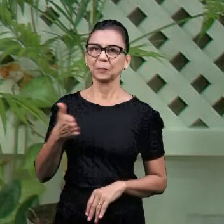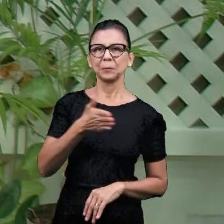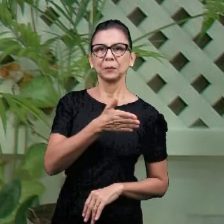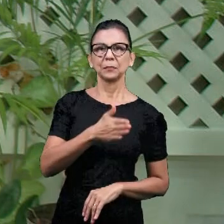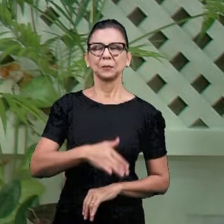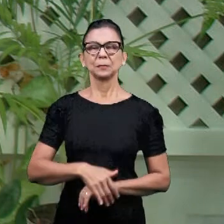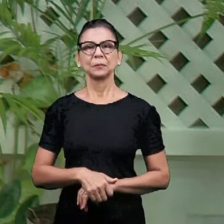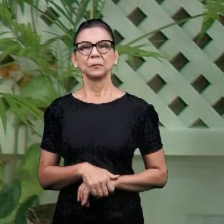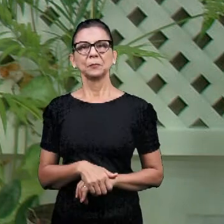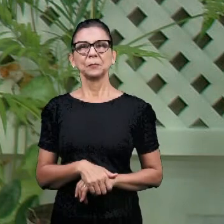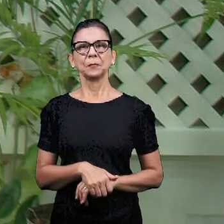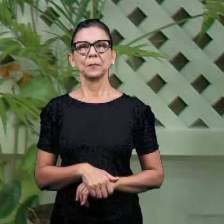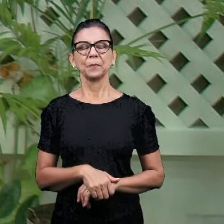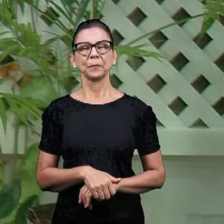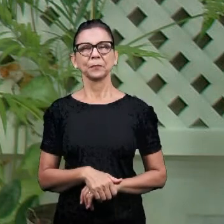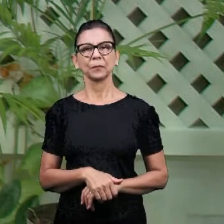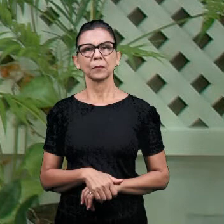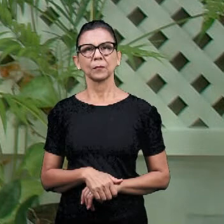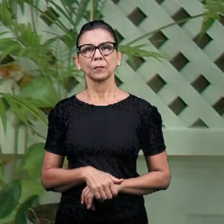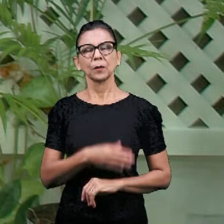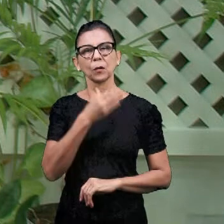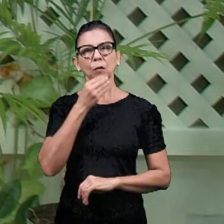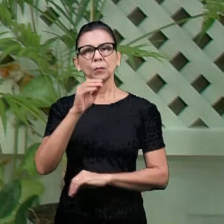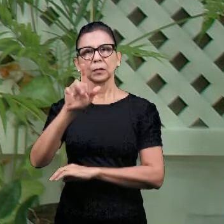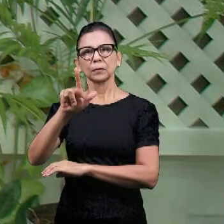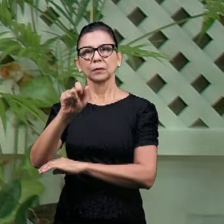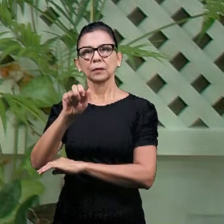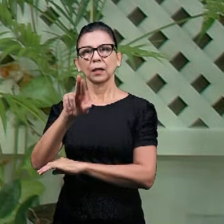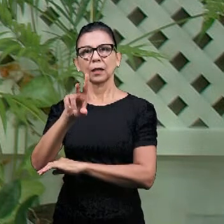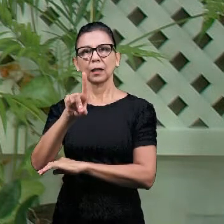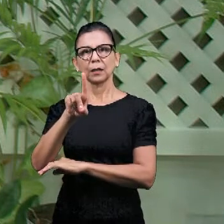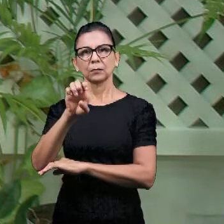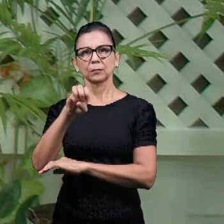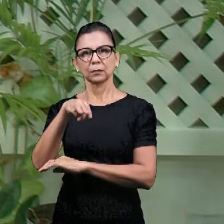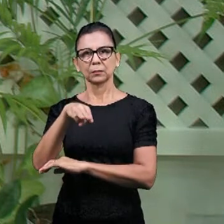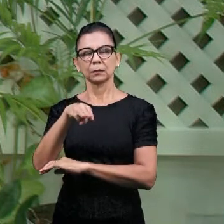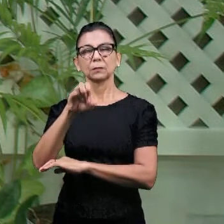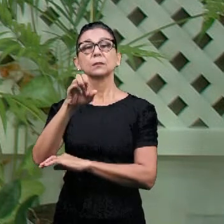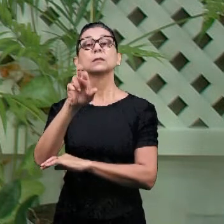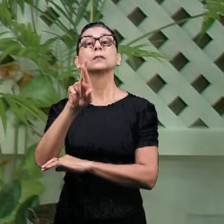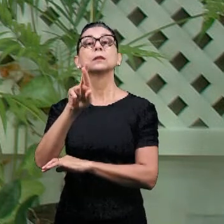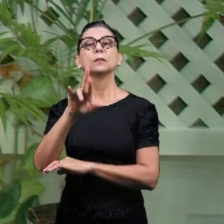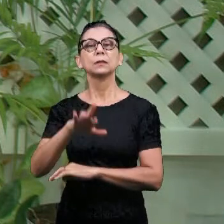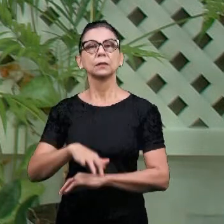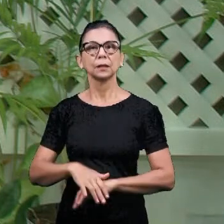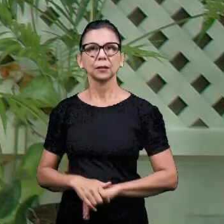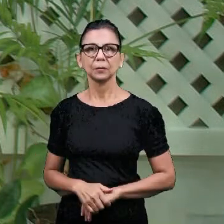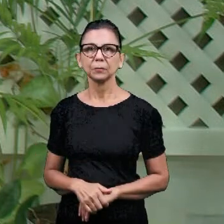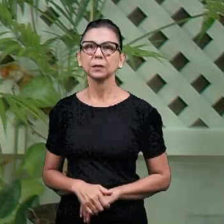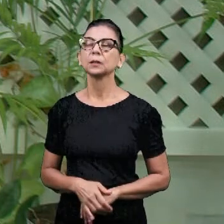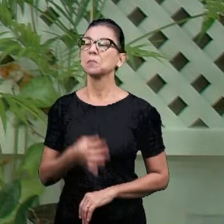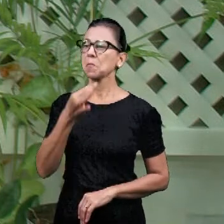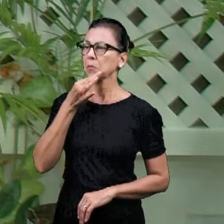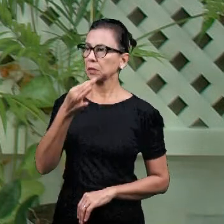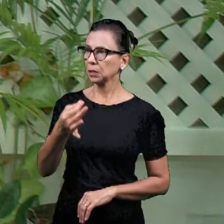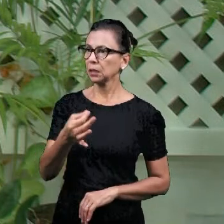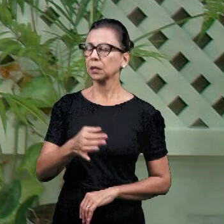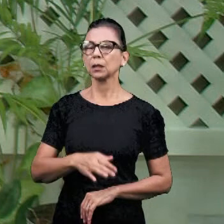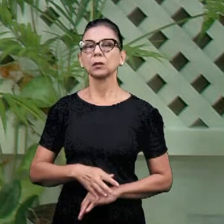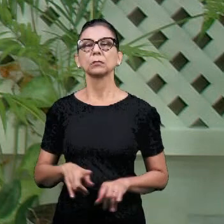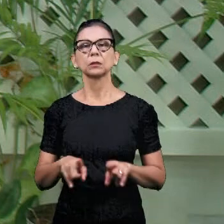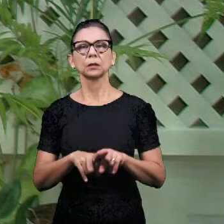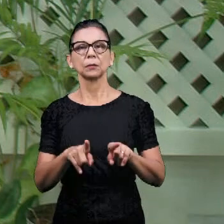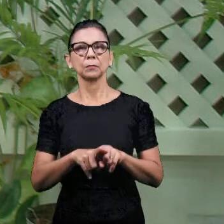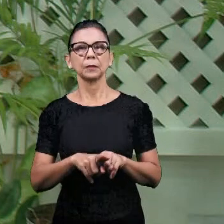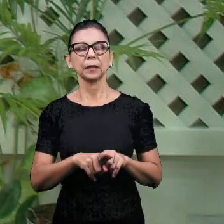un autre frère, Ademir Gomes, qui parle à propos des réponses qu'il